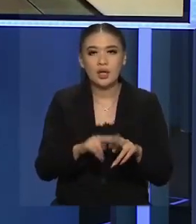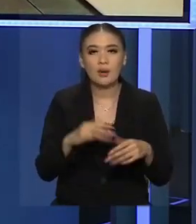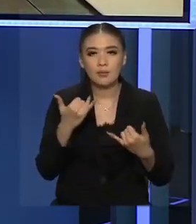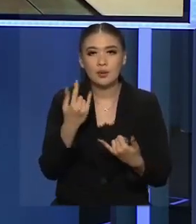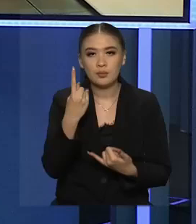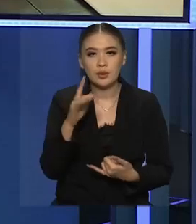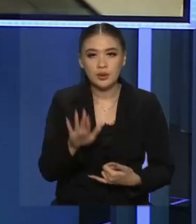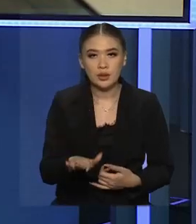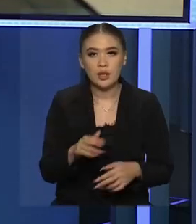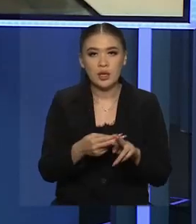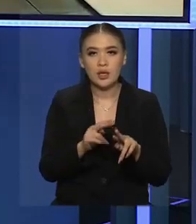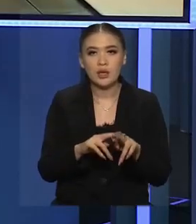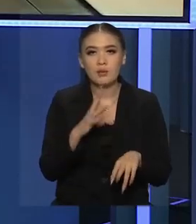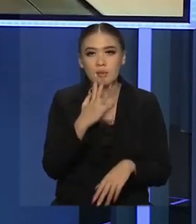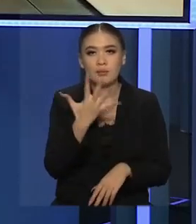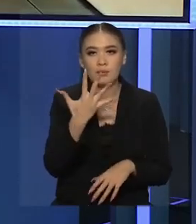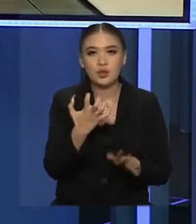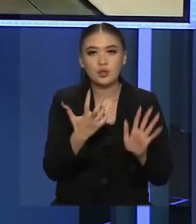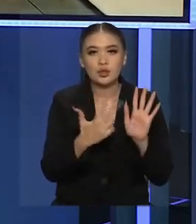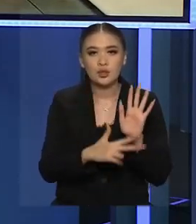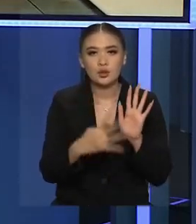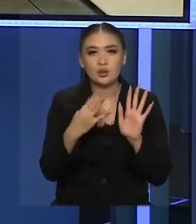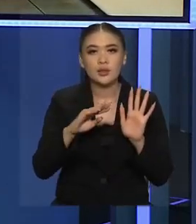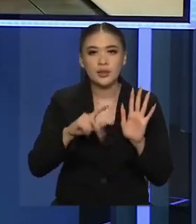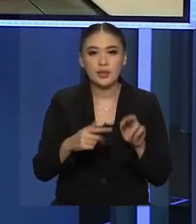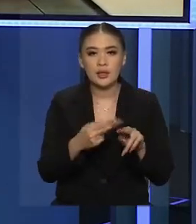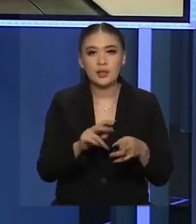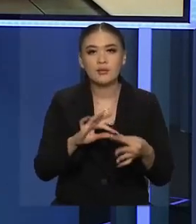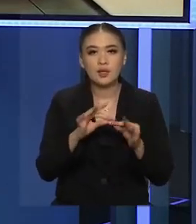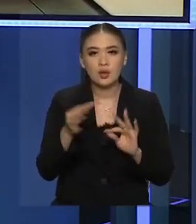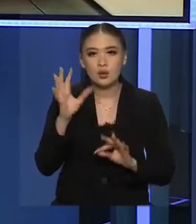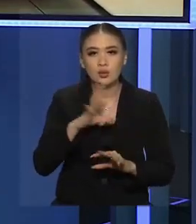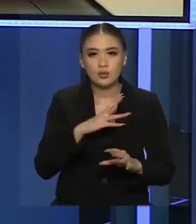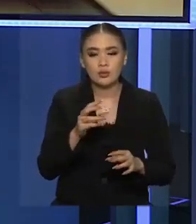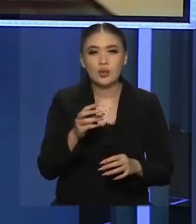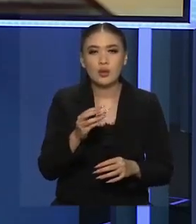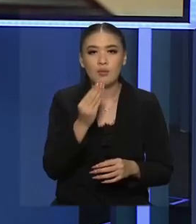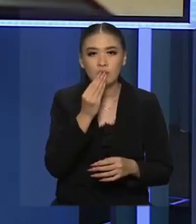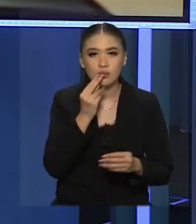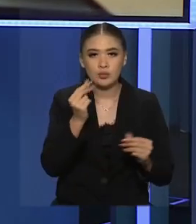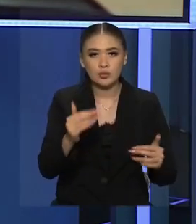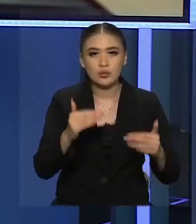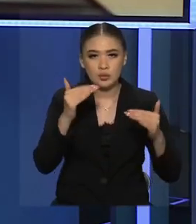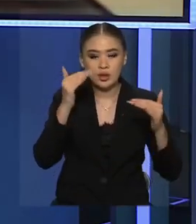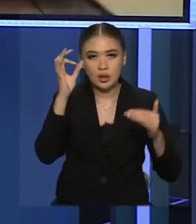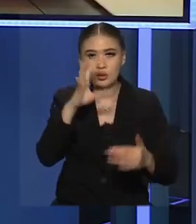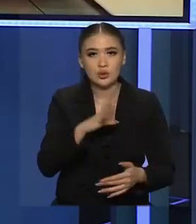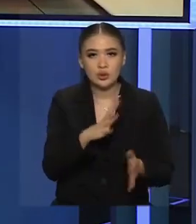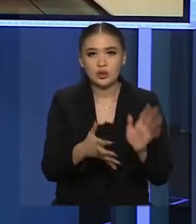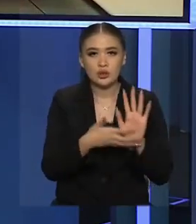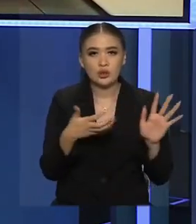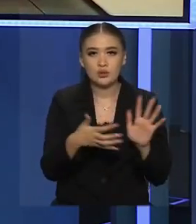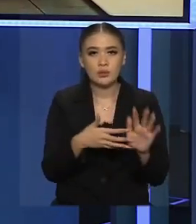оқушыға берілетін ыстық тамақтың құны 584 теңге. Инфляция өскен сайын бұл қаражат ештеңеге жетпейді, дейді